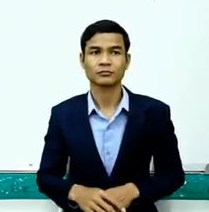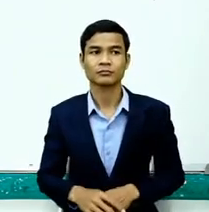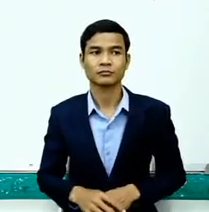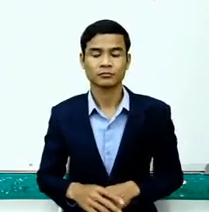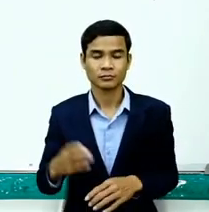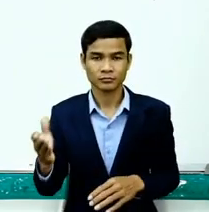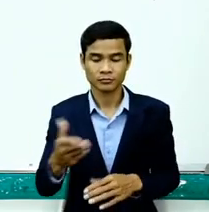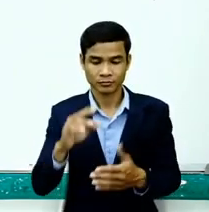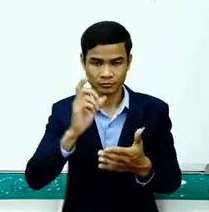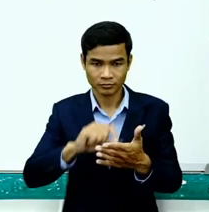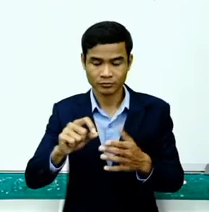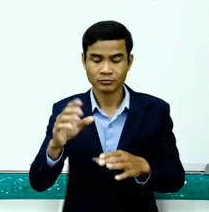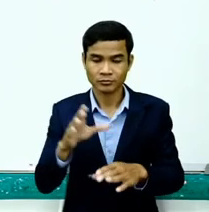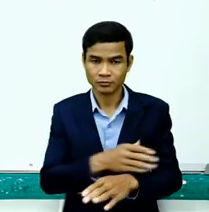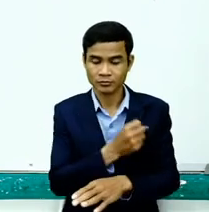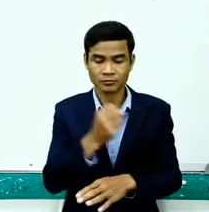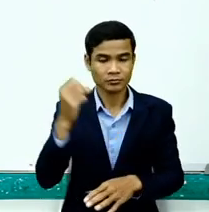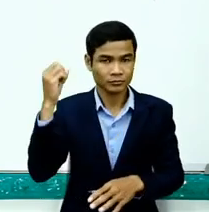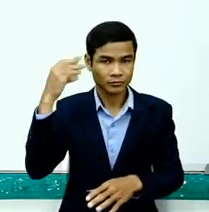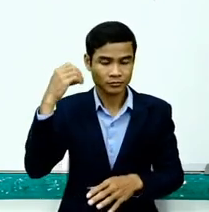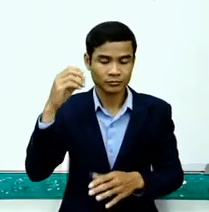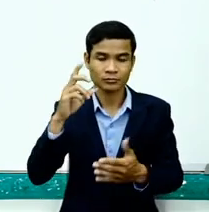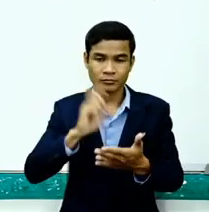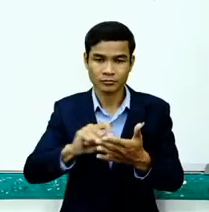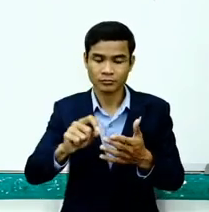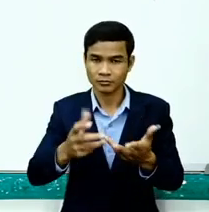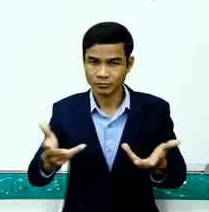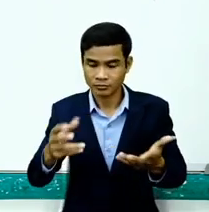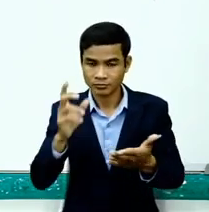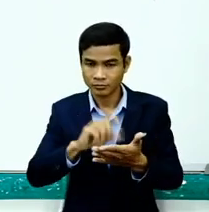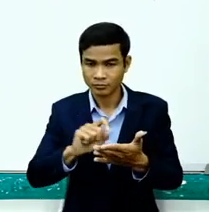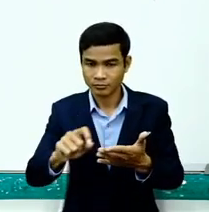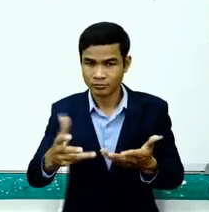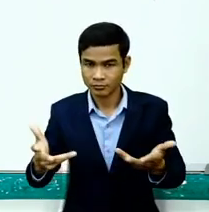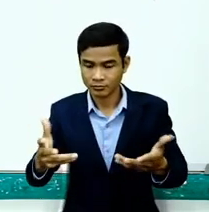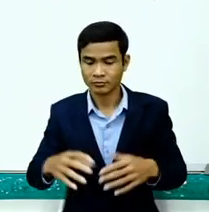cha con sẽ xe mất ta rầy sẽ xe đềm địch lạc tế